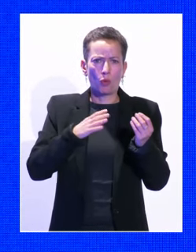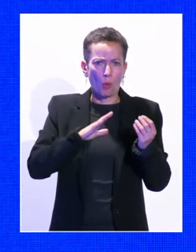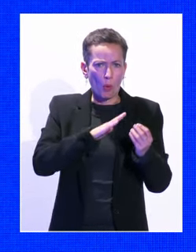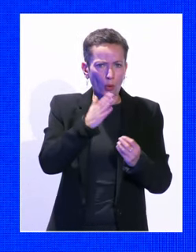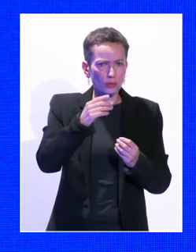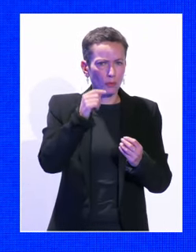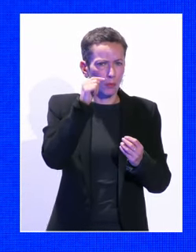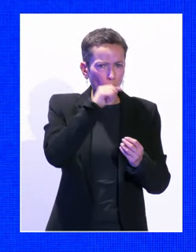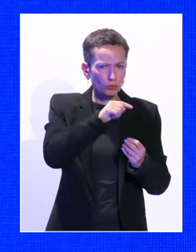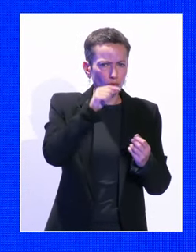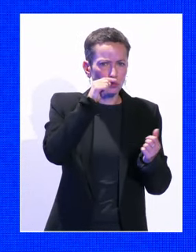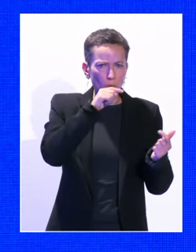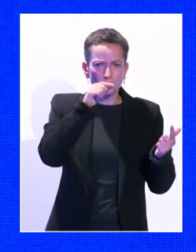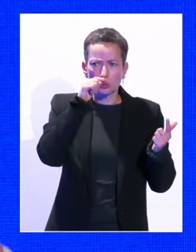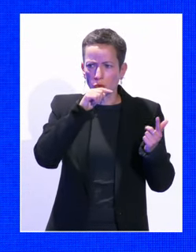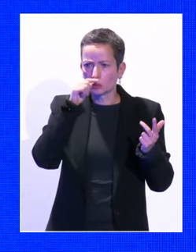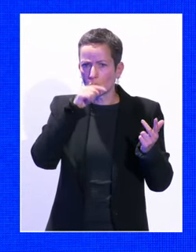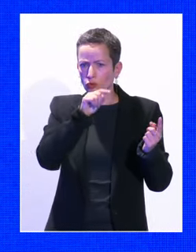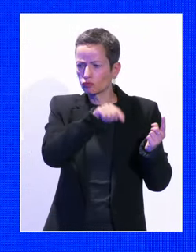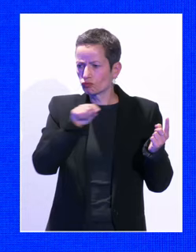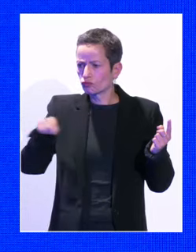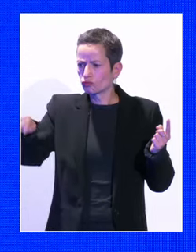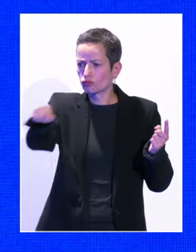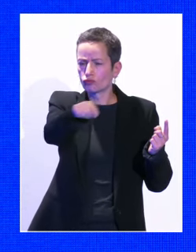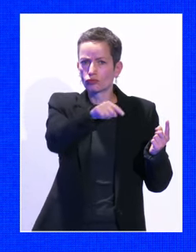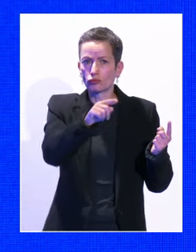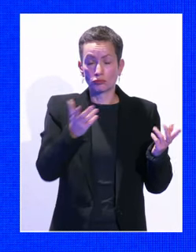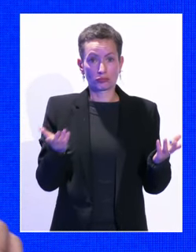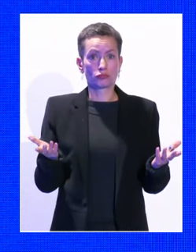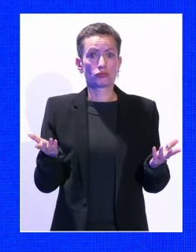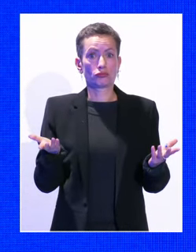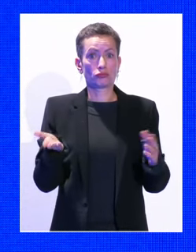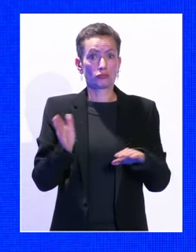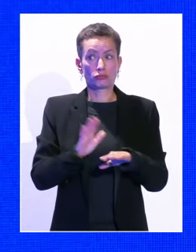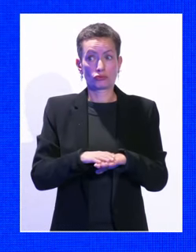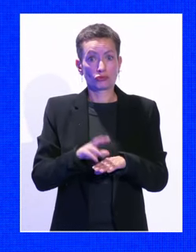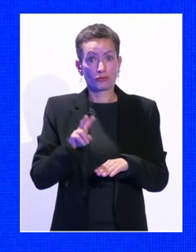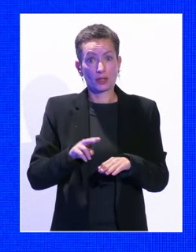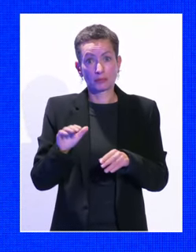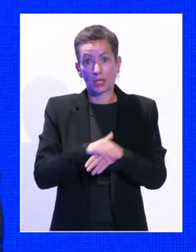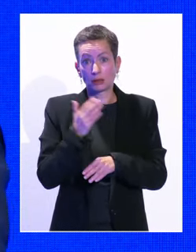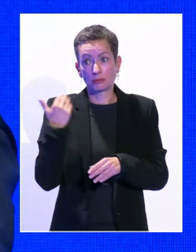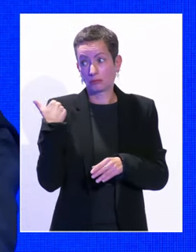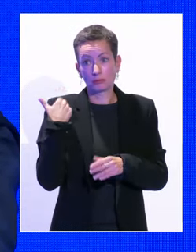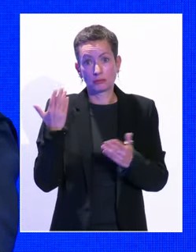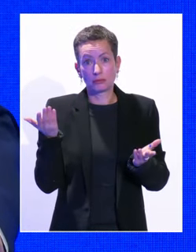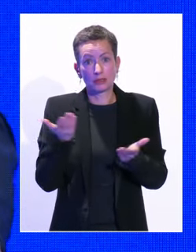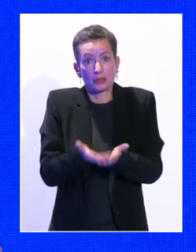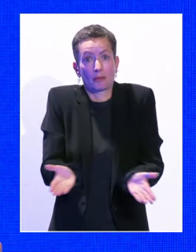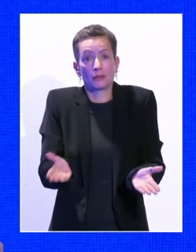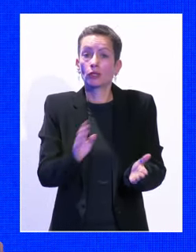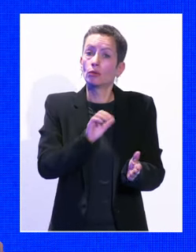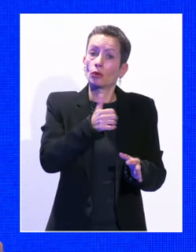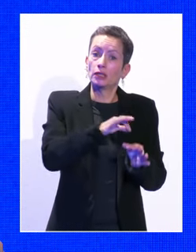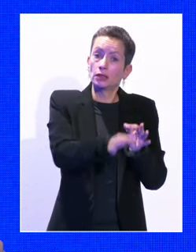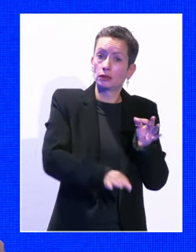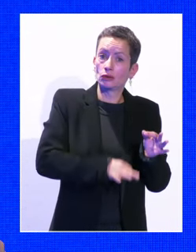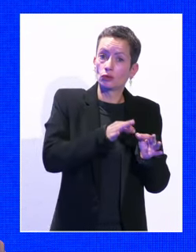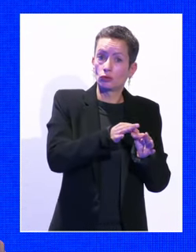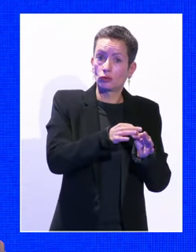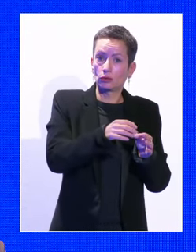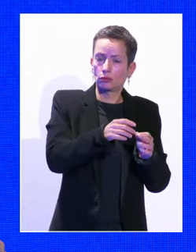les unes que les autres, alors que ce qui s'était passé était très simple. Au premier tour, s'était fait entendre